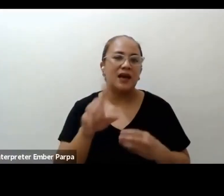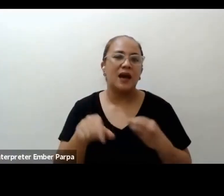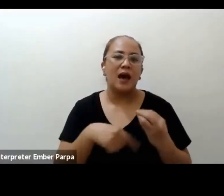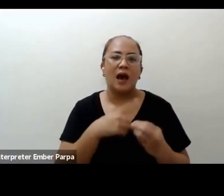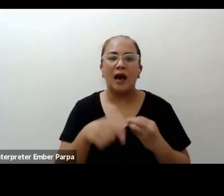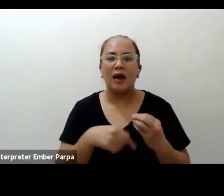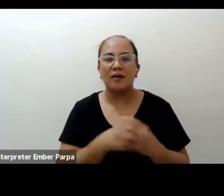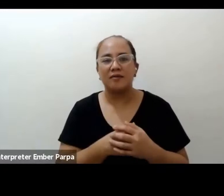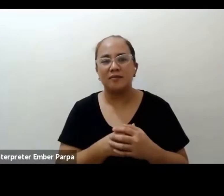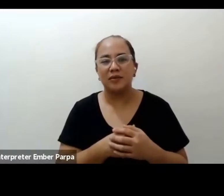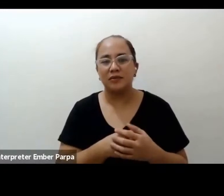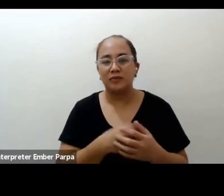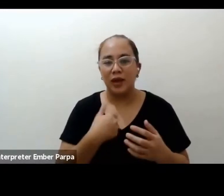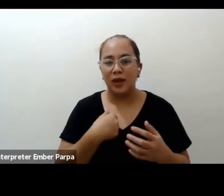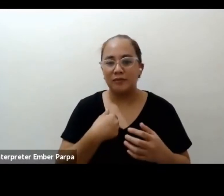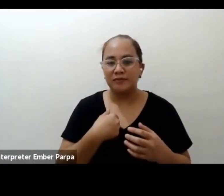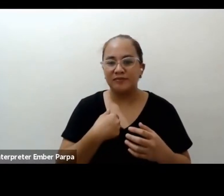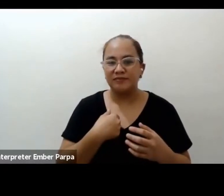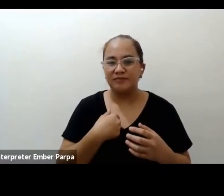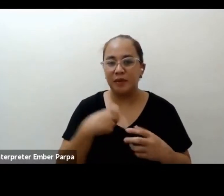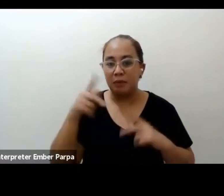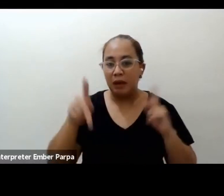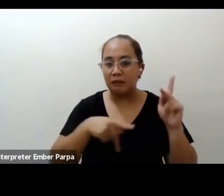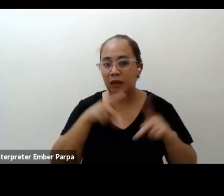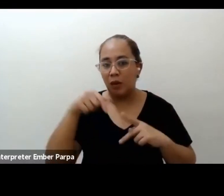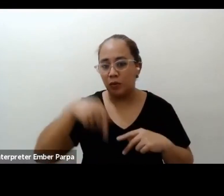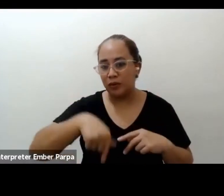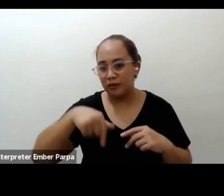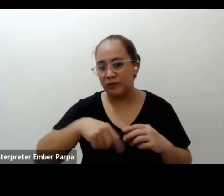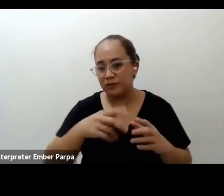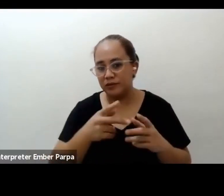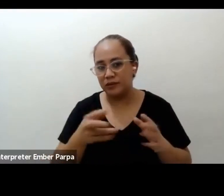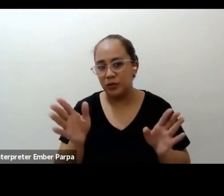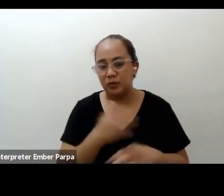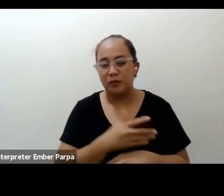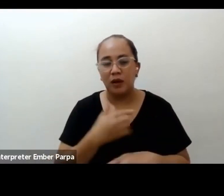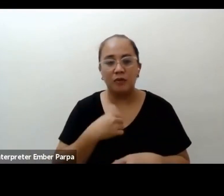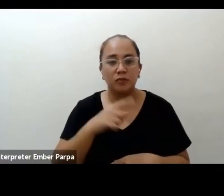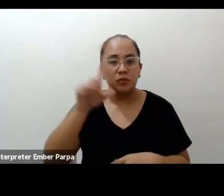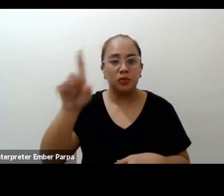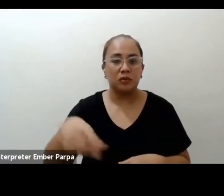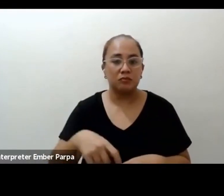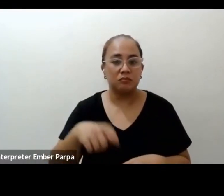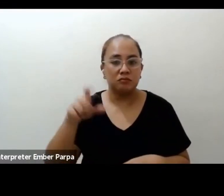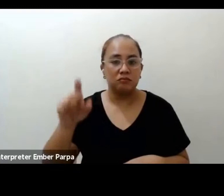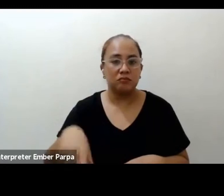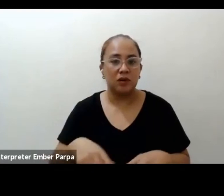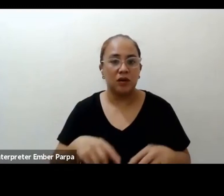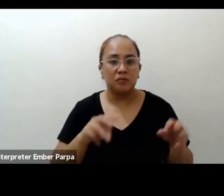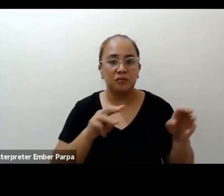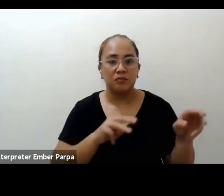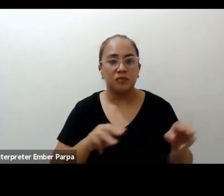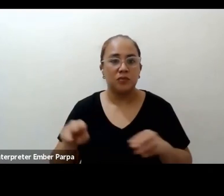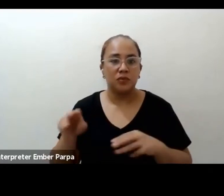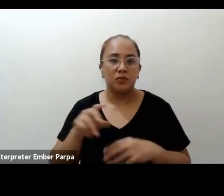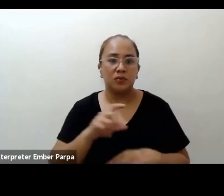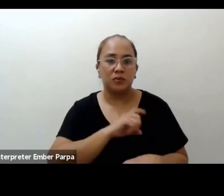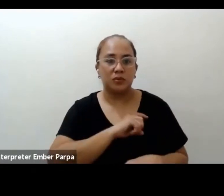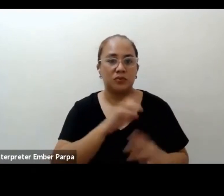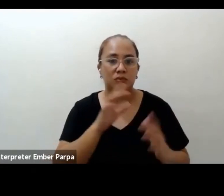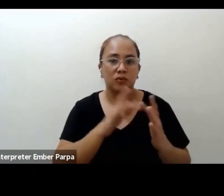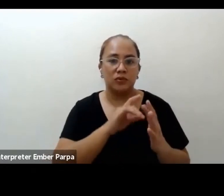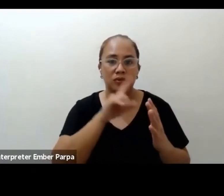room. I think obvious naman yung tanong dito. Pero may isang nagtanong, di ba dapat immobilize ang militar para sa contact